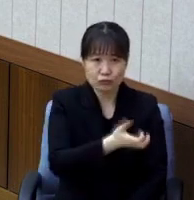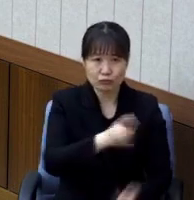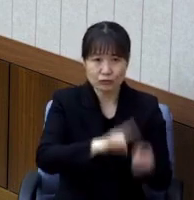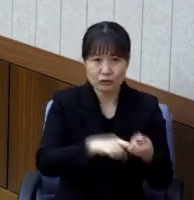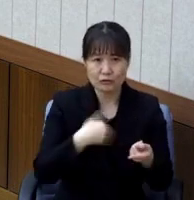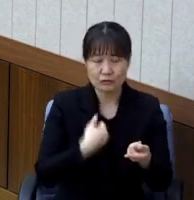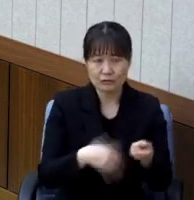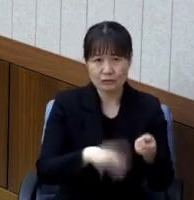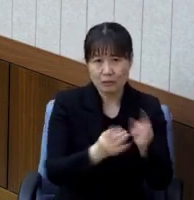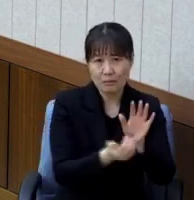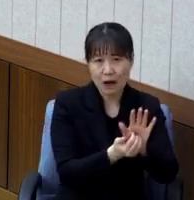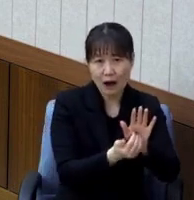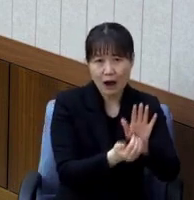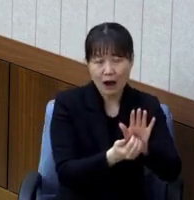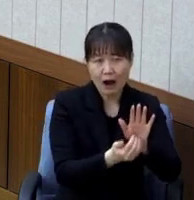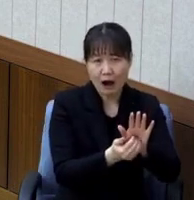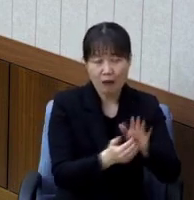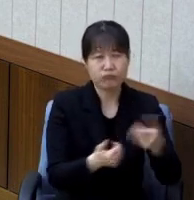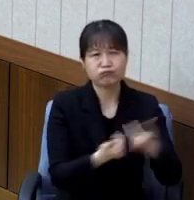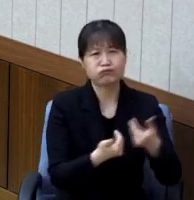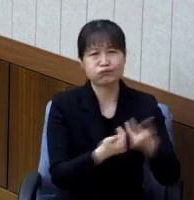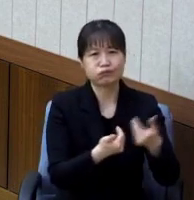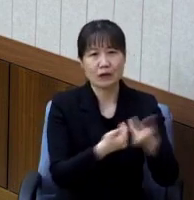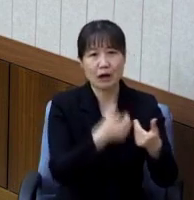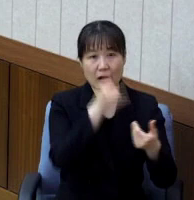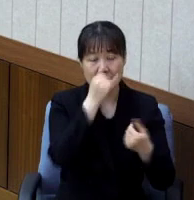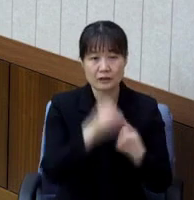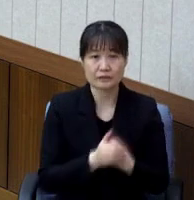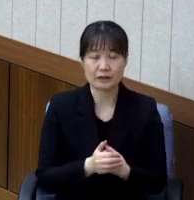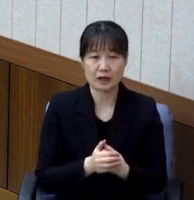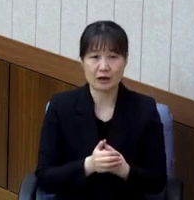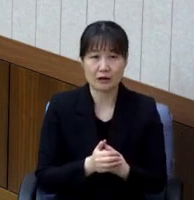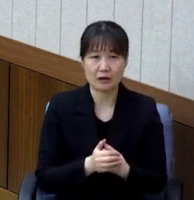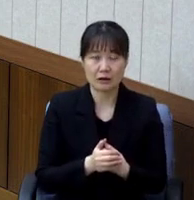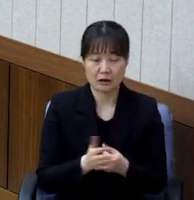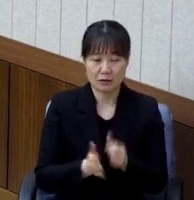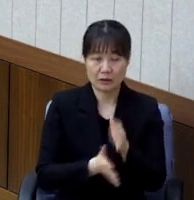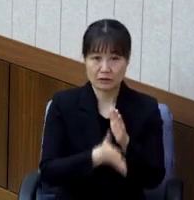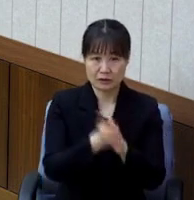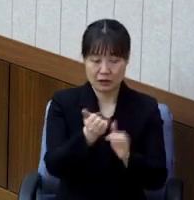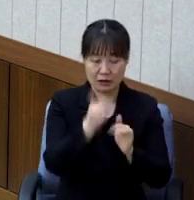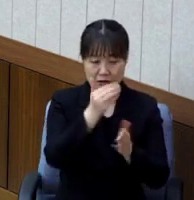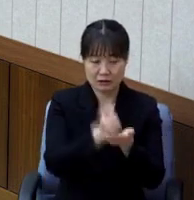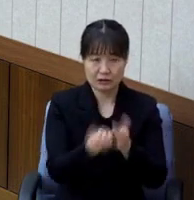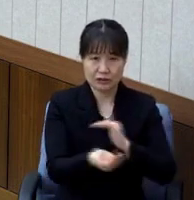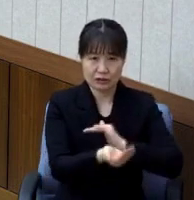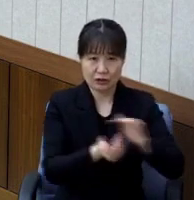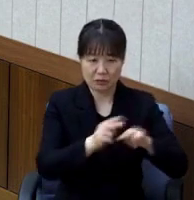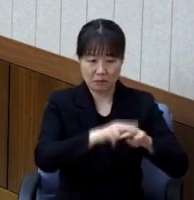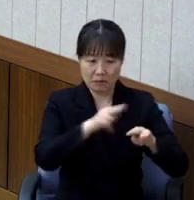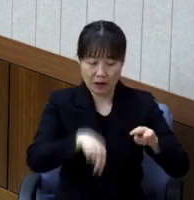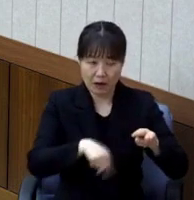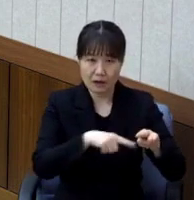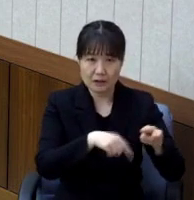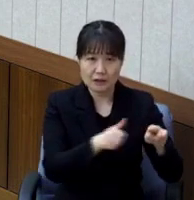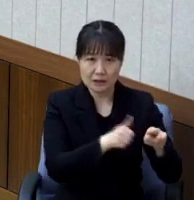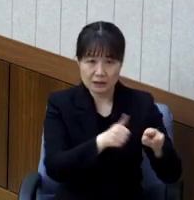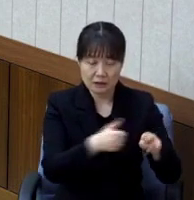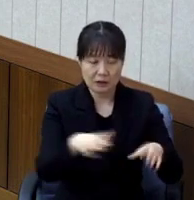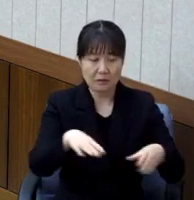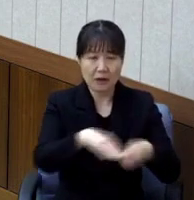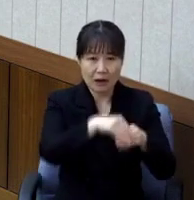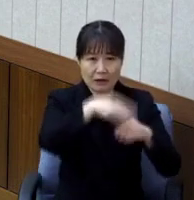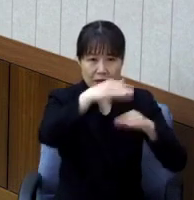반대를 했습니다 2021년 12월 22일 전시장이 체결한 의정구 시와 서울시 장암동 면허 시험장 이전 협약에